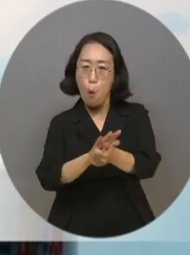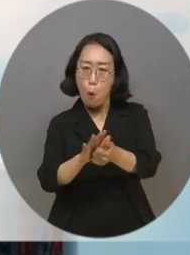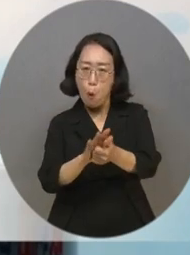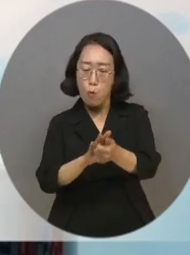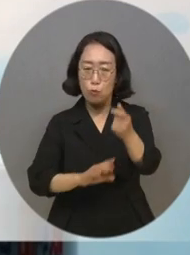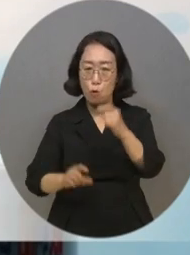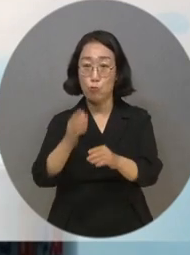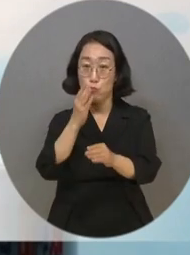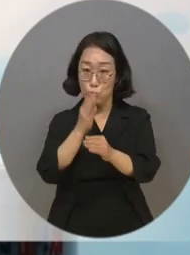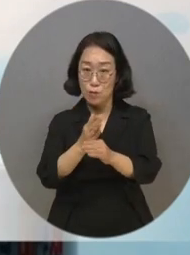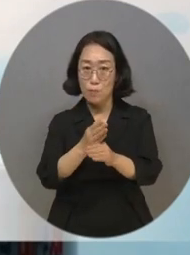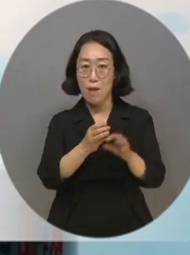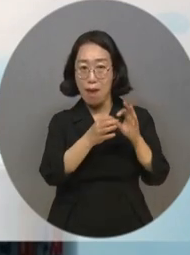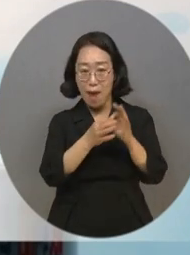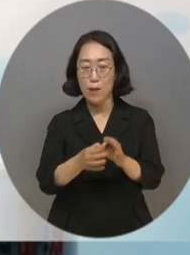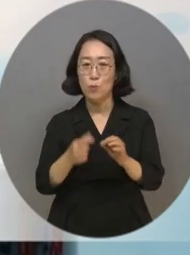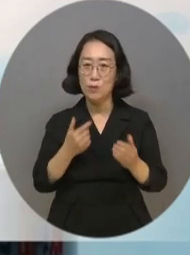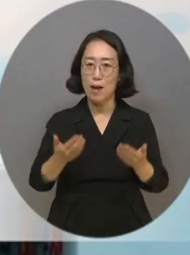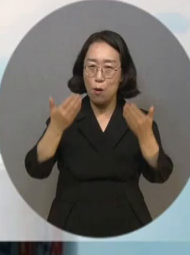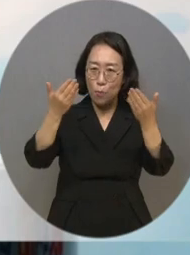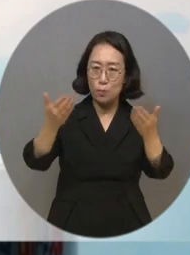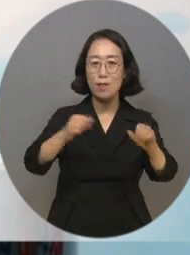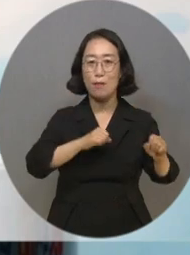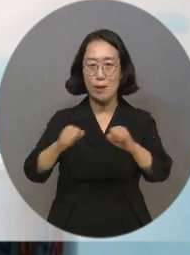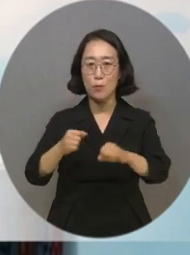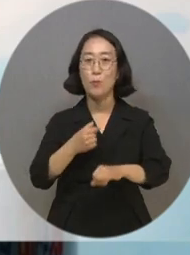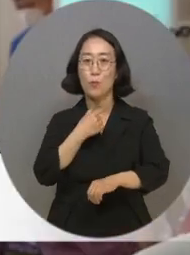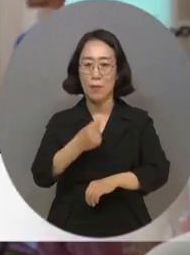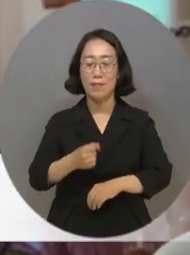데 중점을 두고 열심히 같이 봉사하는 데 의미를 두고 있습니다.